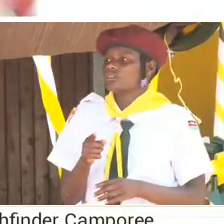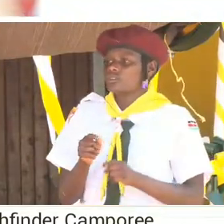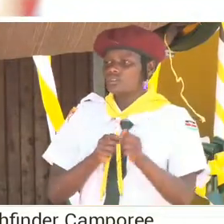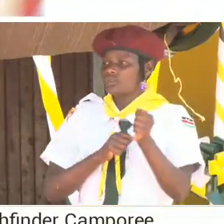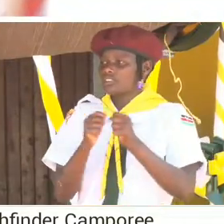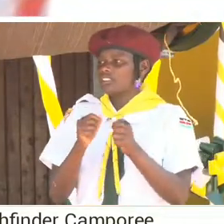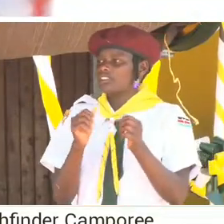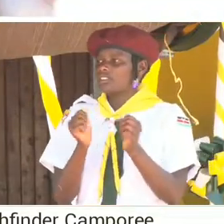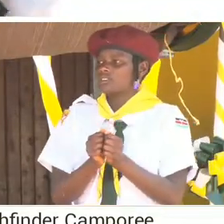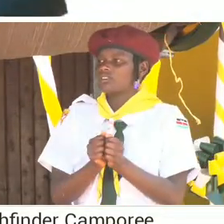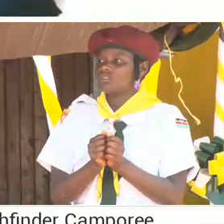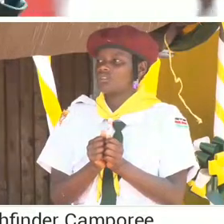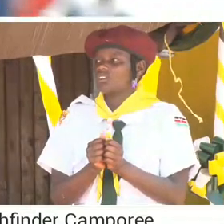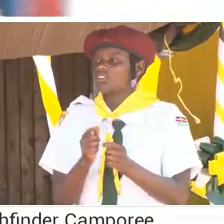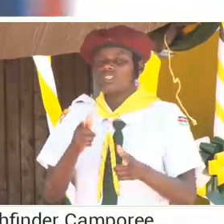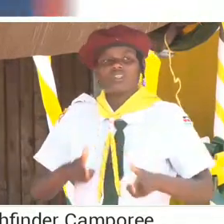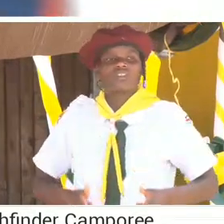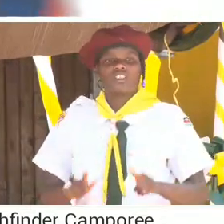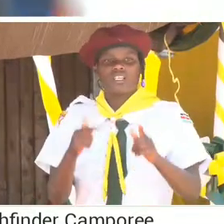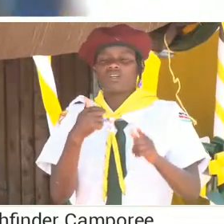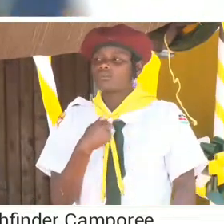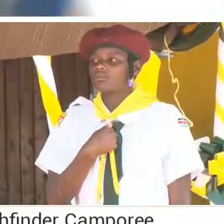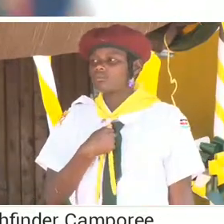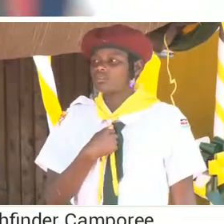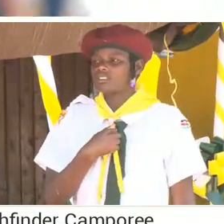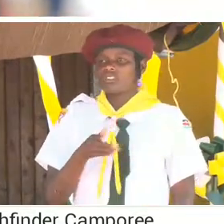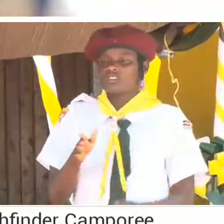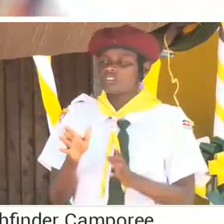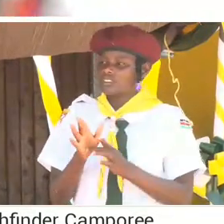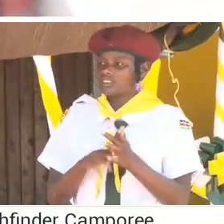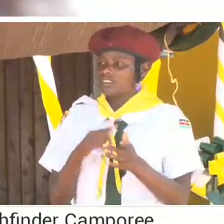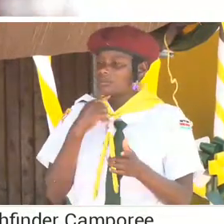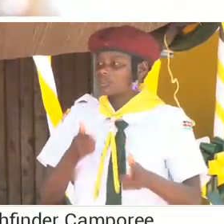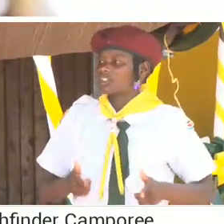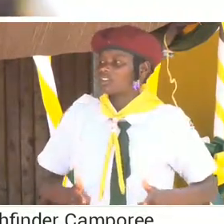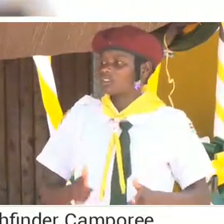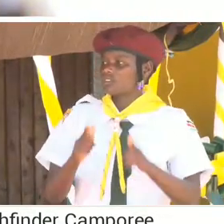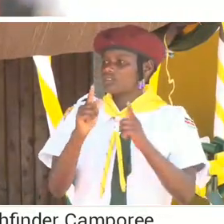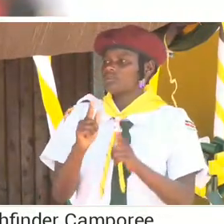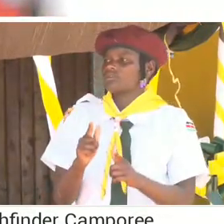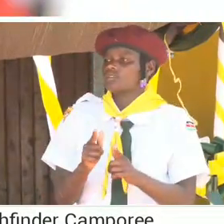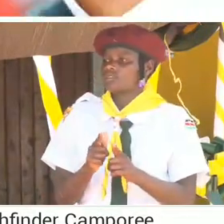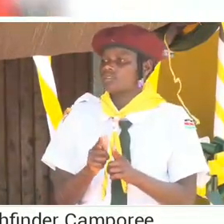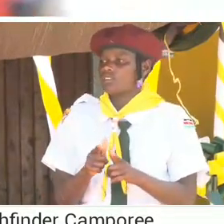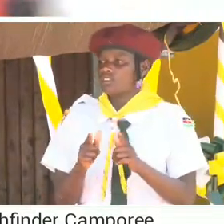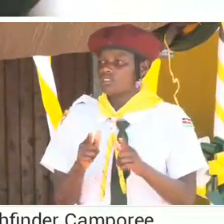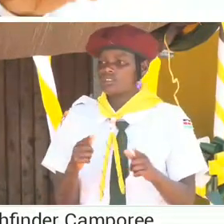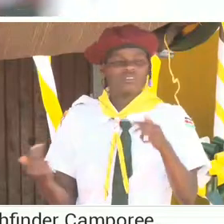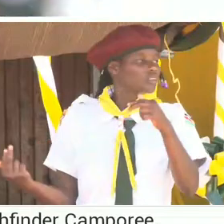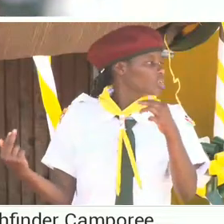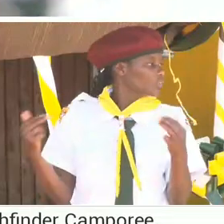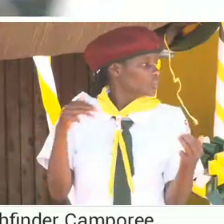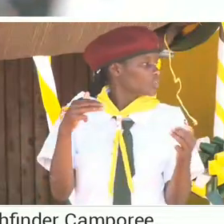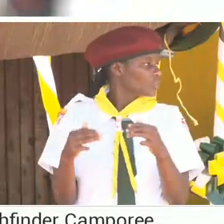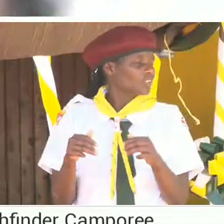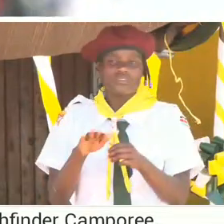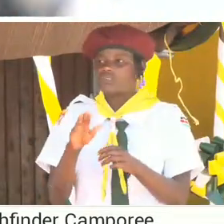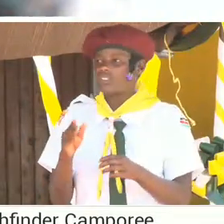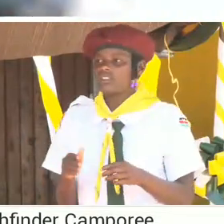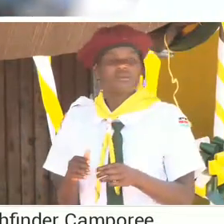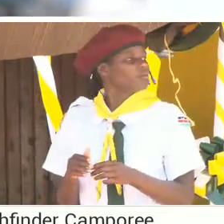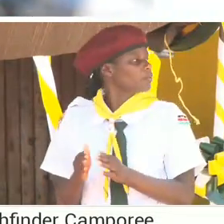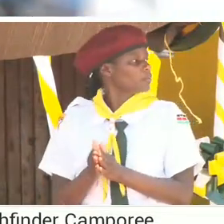vita zako, lakini hujaniruhusu. Shida ni kwamba hujaniruhusu. I want to fight your battles, but you have not allowed me to fight those